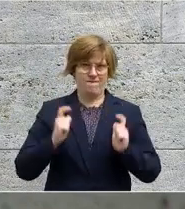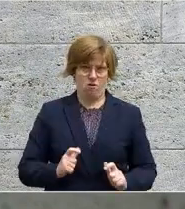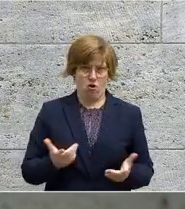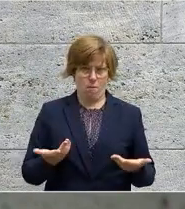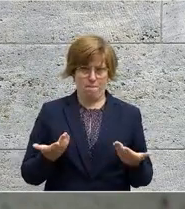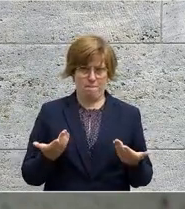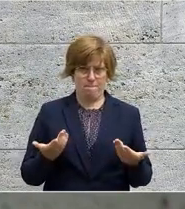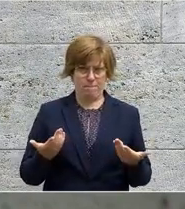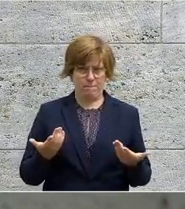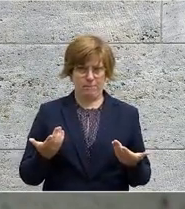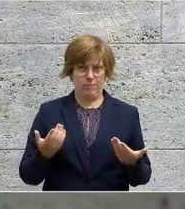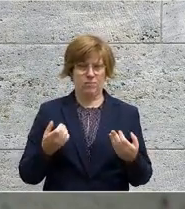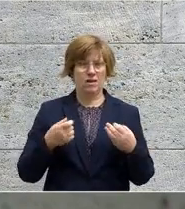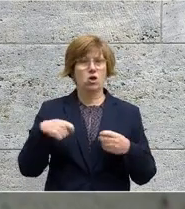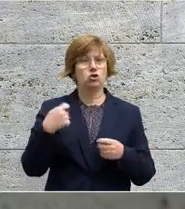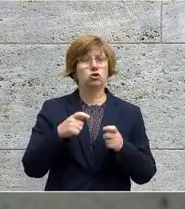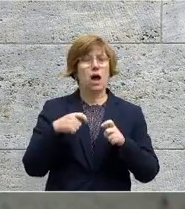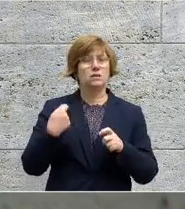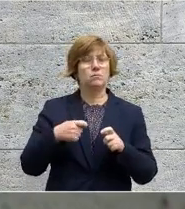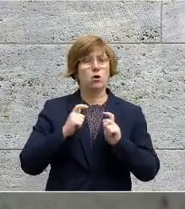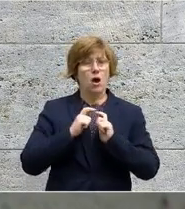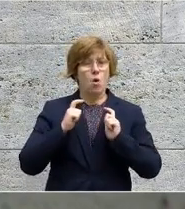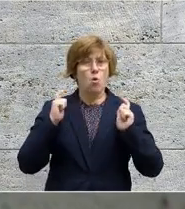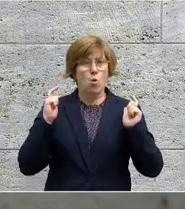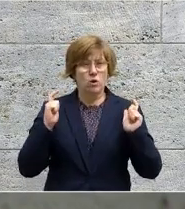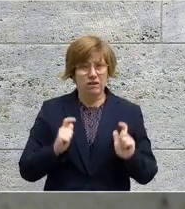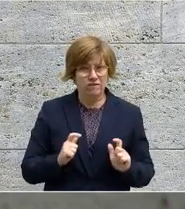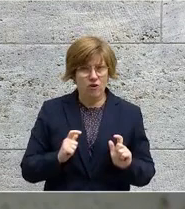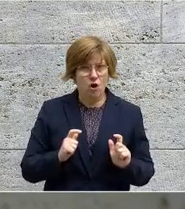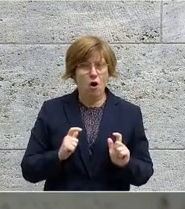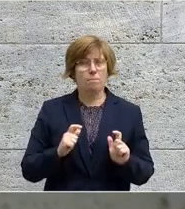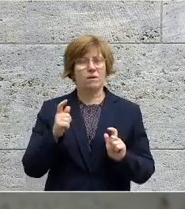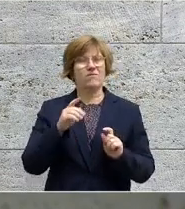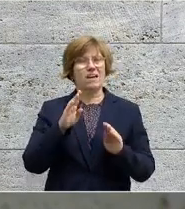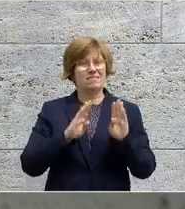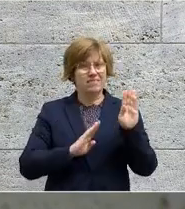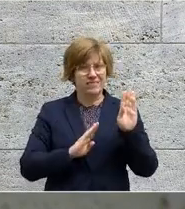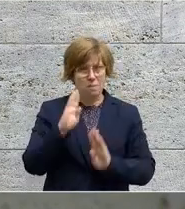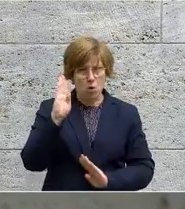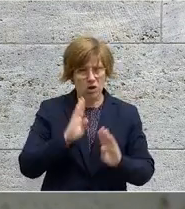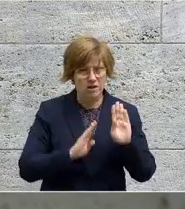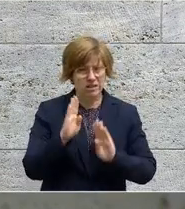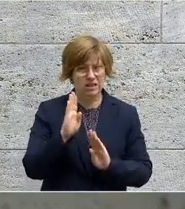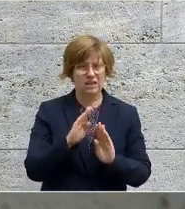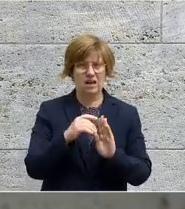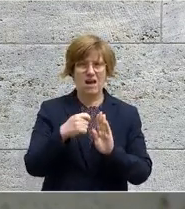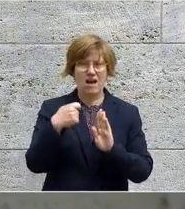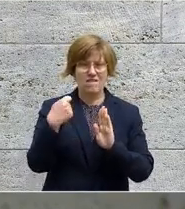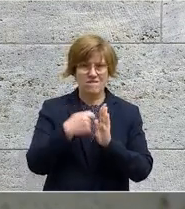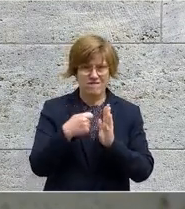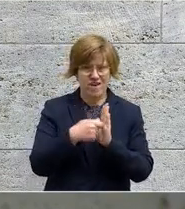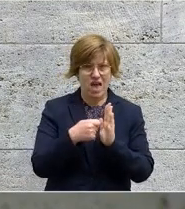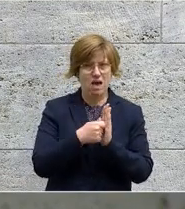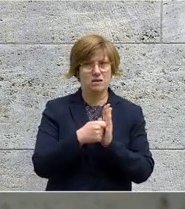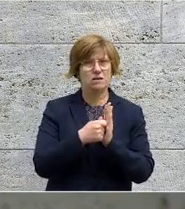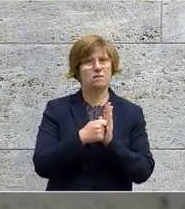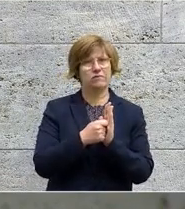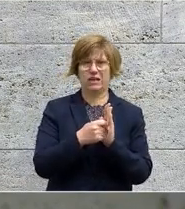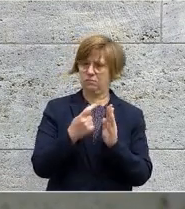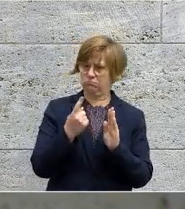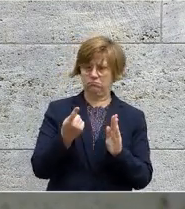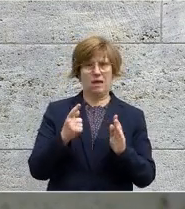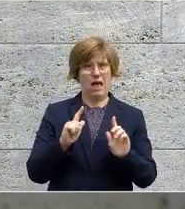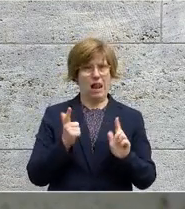Uniform. Staatsbürgerinnen und Staatsbürger in Uniform, die die Demokratie und ihre Werte selbst